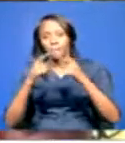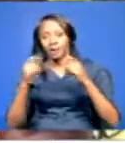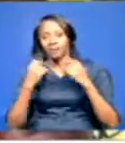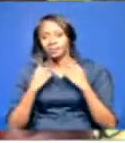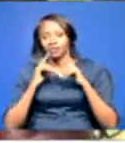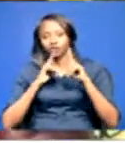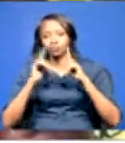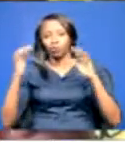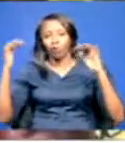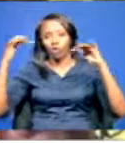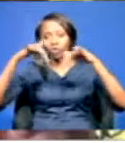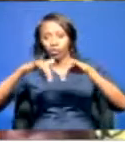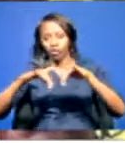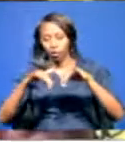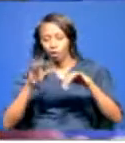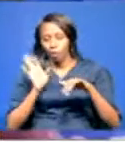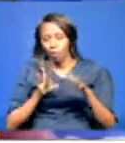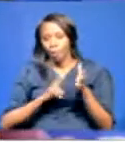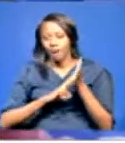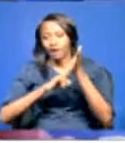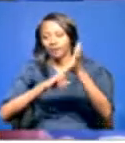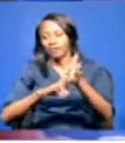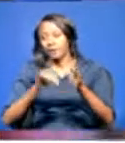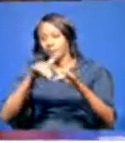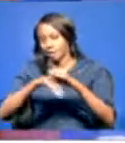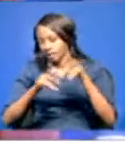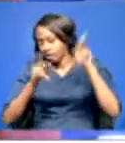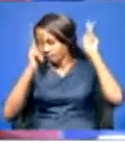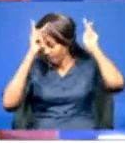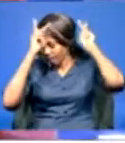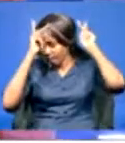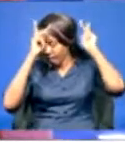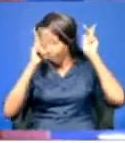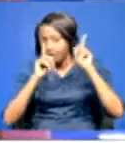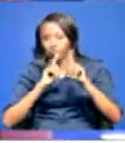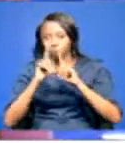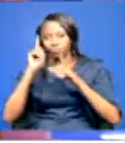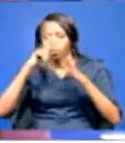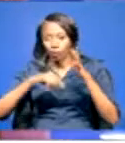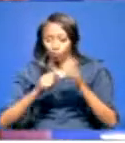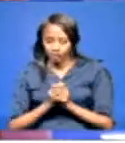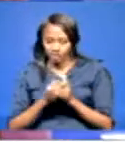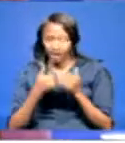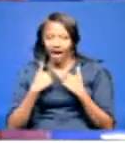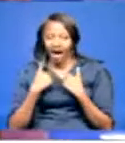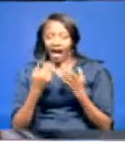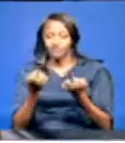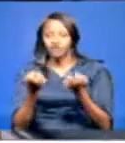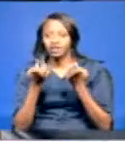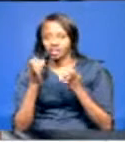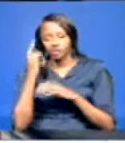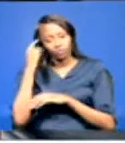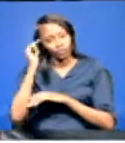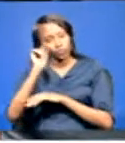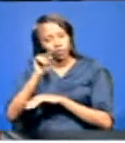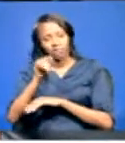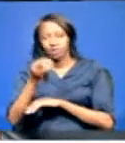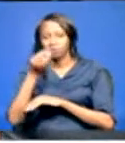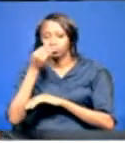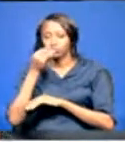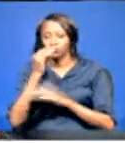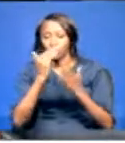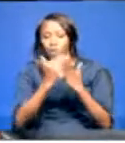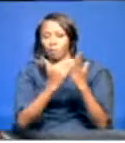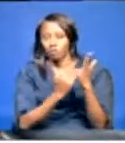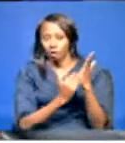mbunge mwanamke wa kaunti ya Kakamega Elsie Muhanda alisema ipo haja ya kurasimisha mpango wa lishe shuleni.